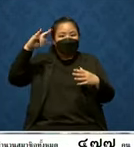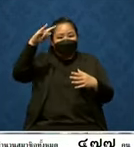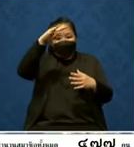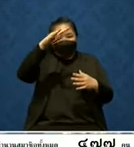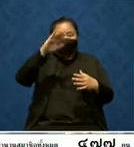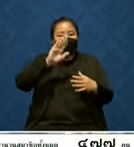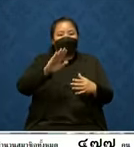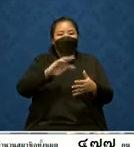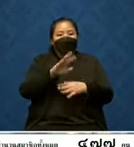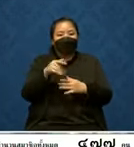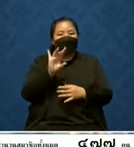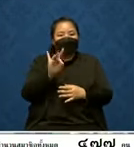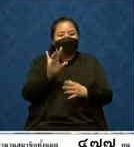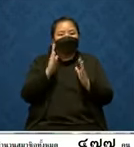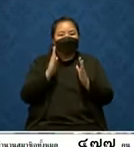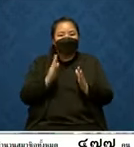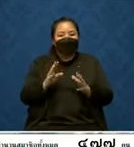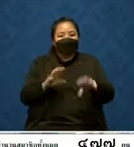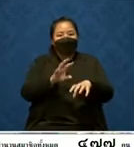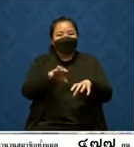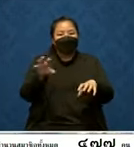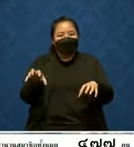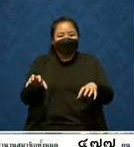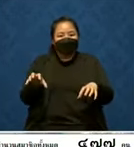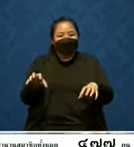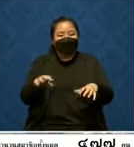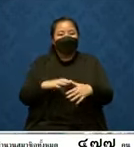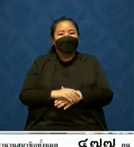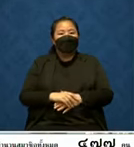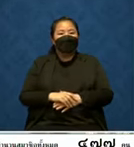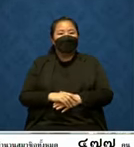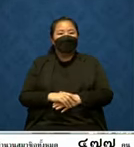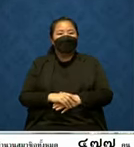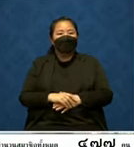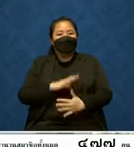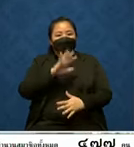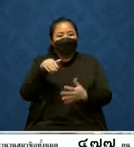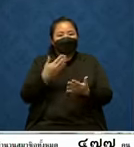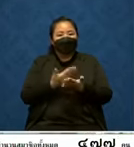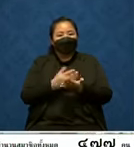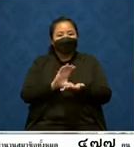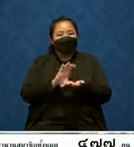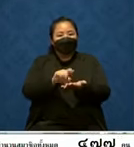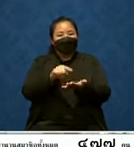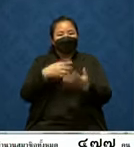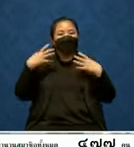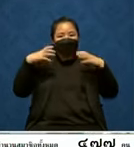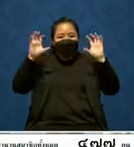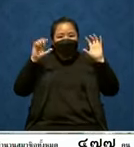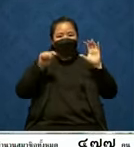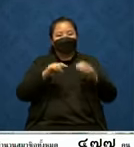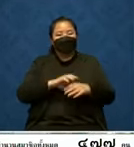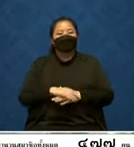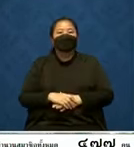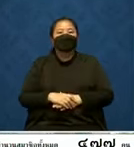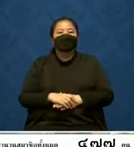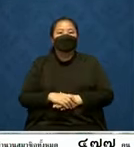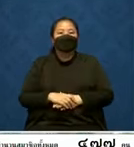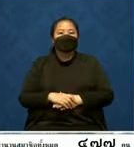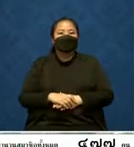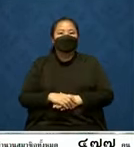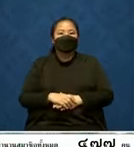สำนักงานปลัดกระทรวงกลาโหมอีก7แห่งที่ใช้จ่ายจากงบประมาณของรัฐนะครับจึง